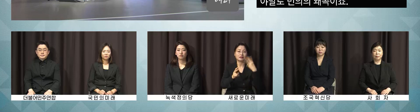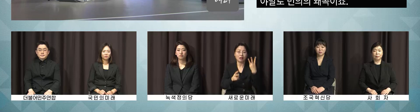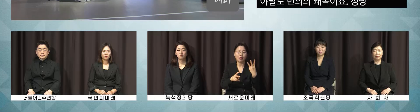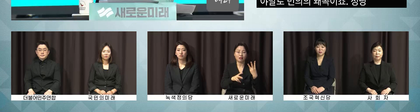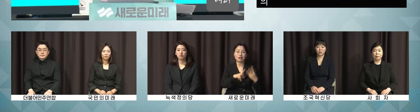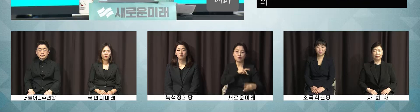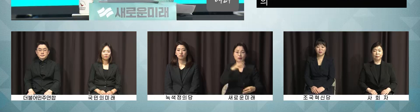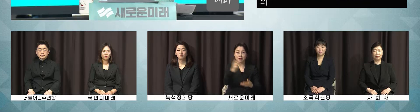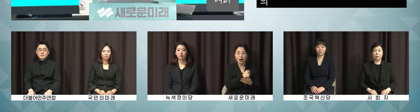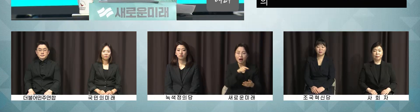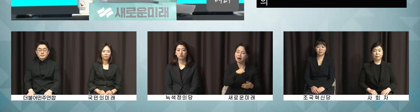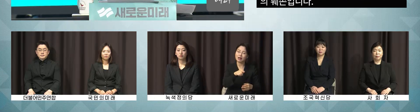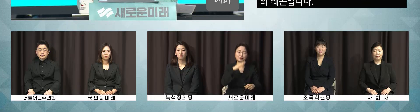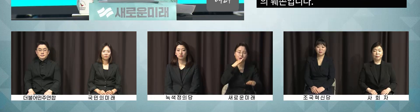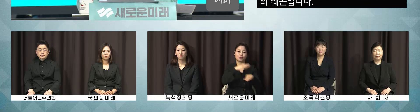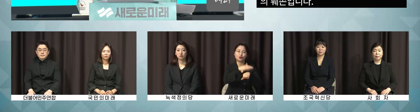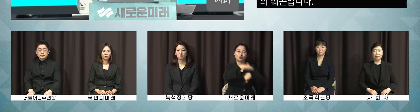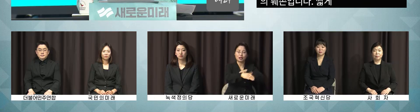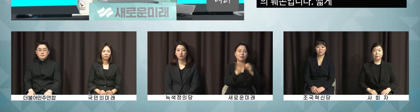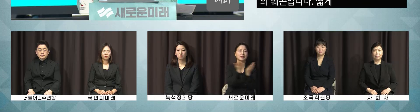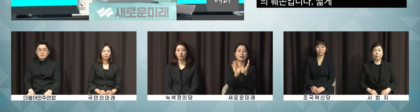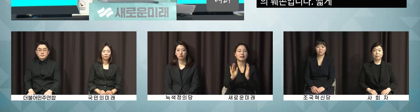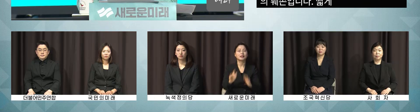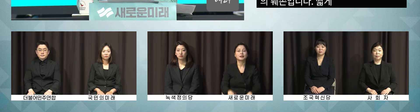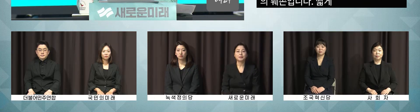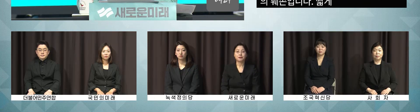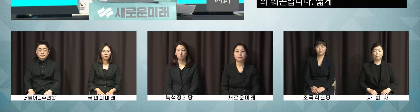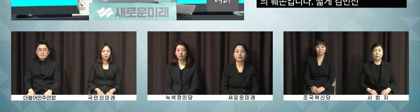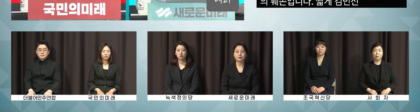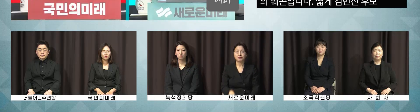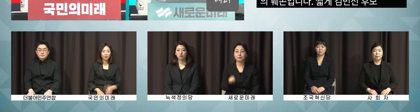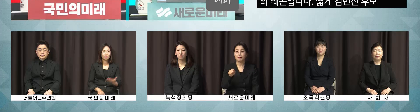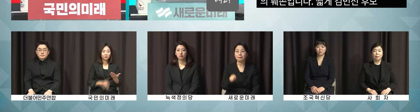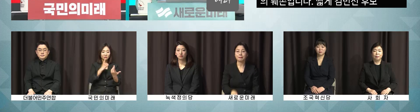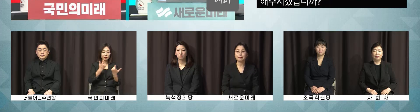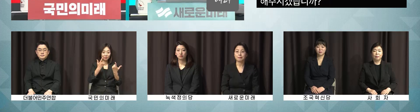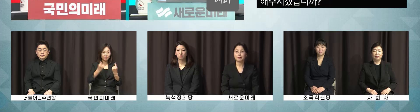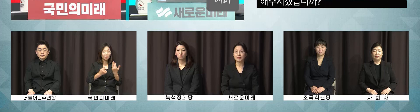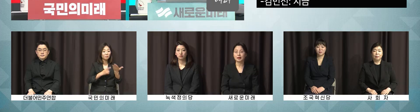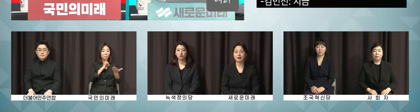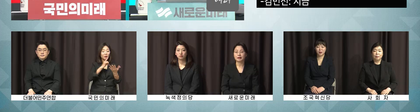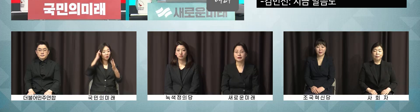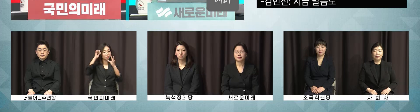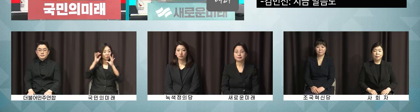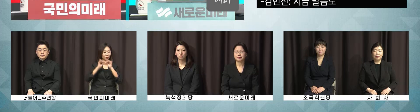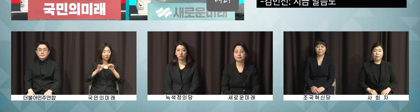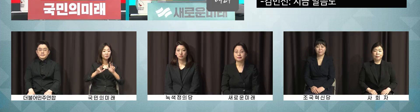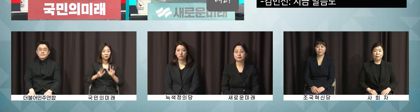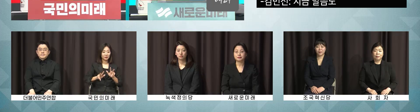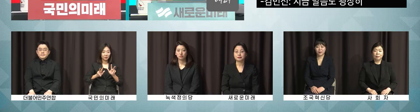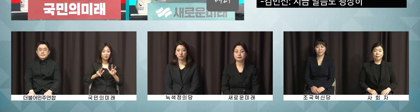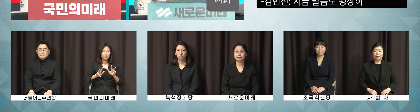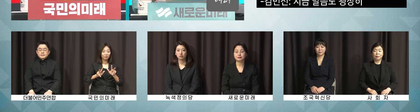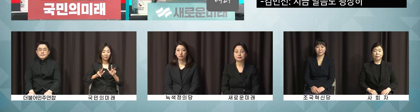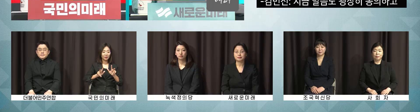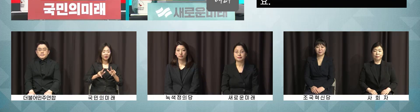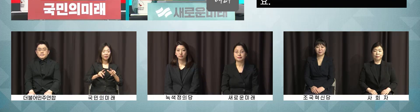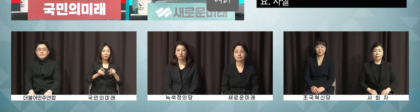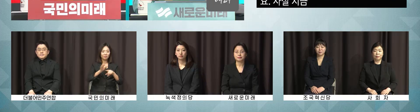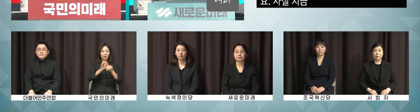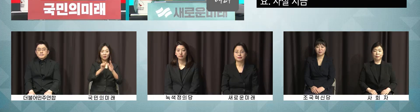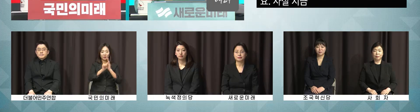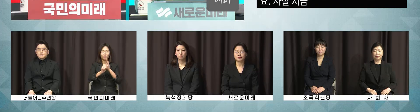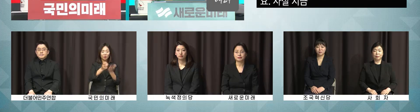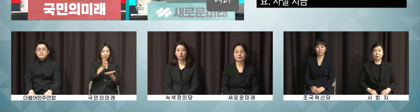훼손입니다. 자, 짧게 김민전 후보 말씀 주시겠습니까? 네, 지금 말씀하신데 굉장히 동의하고요. 사실 지금 연동형 비례대표